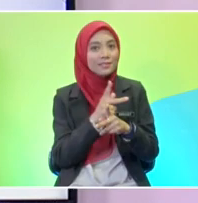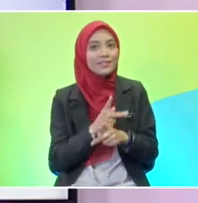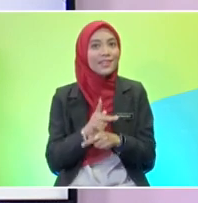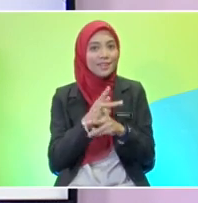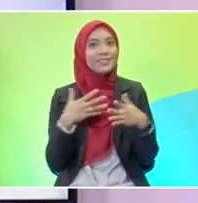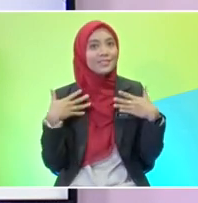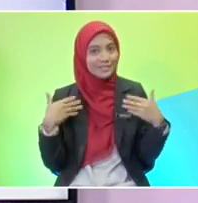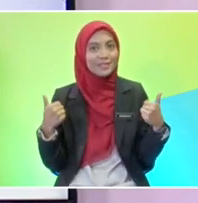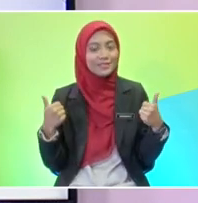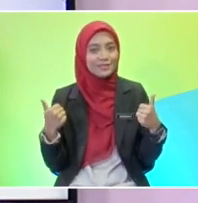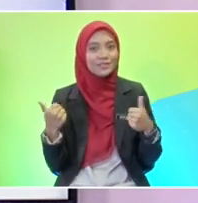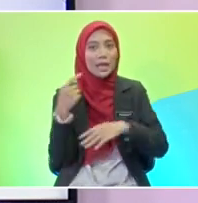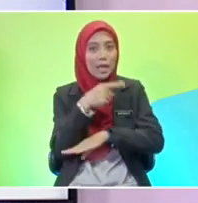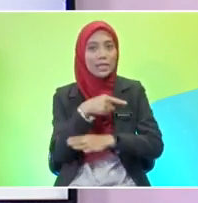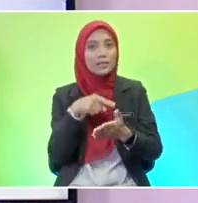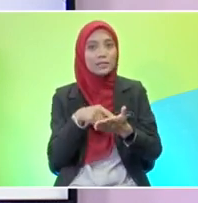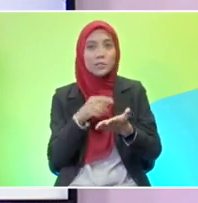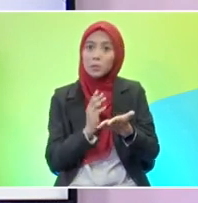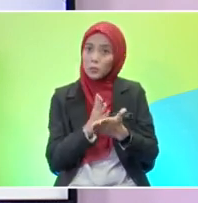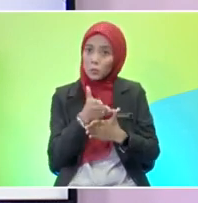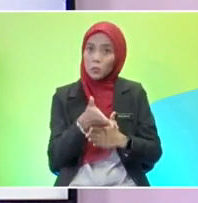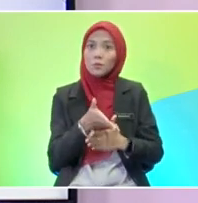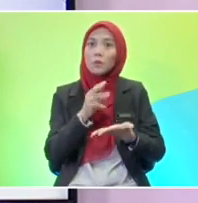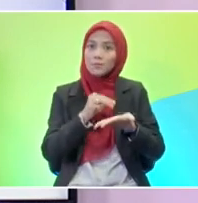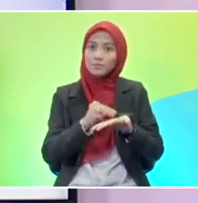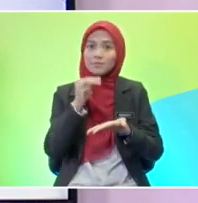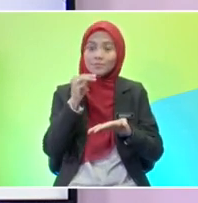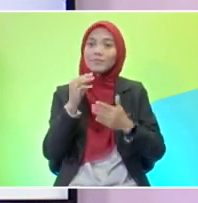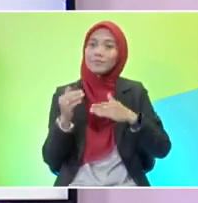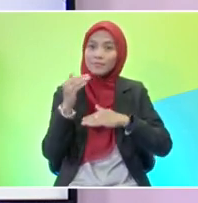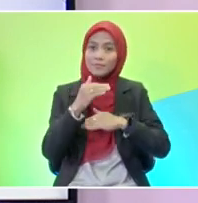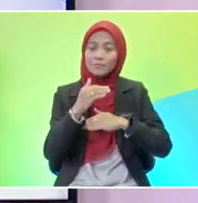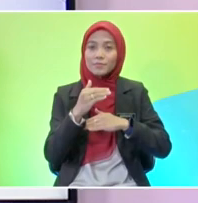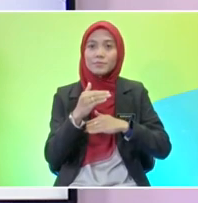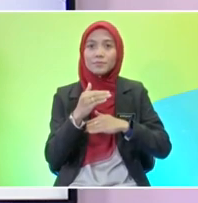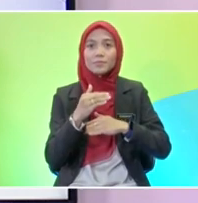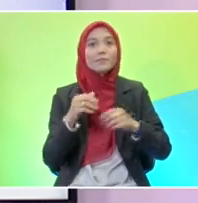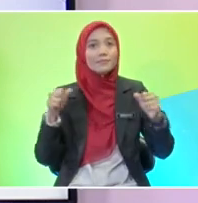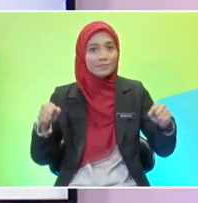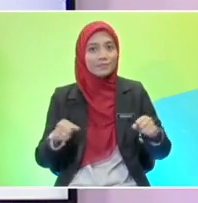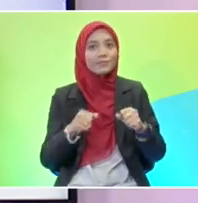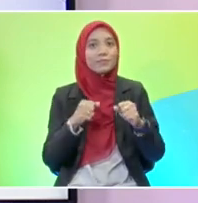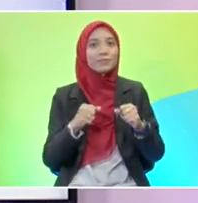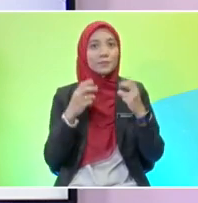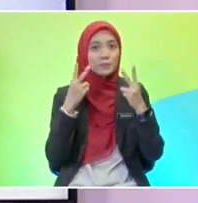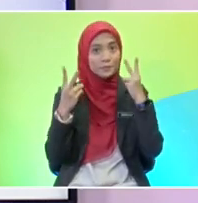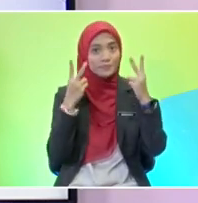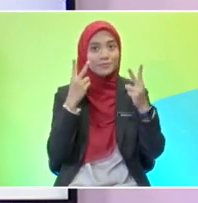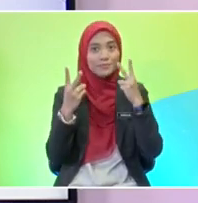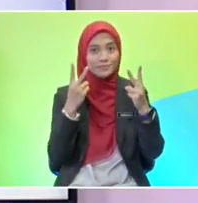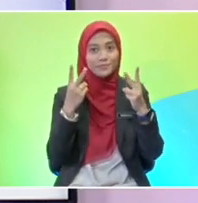dan hari ini kita tidak teruskan dengan Menengah Atas bagi mata pelajaran pendidikan seni dijual dengan itu dia ingin